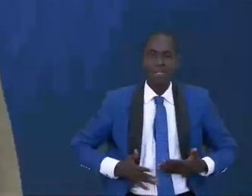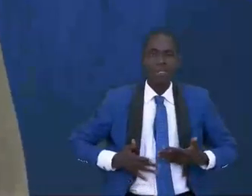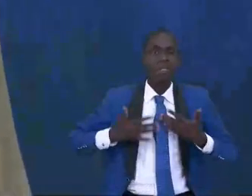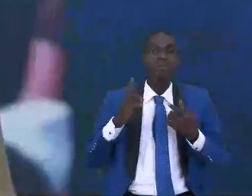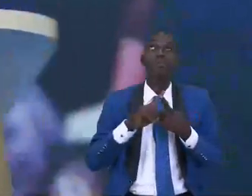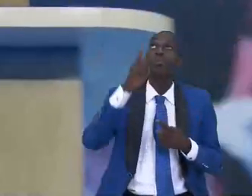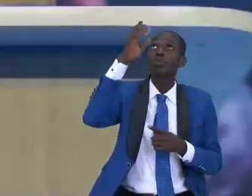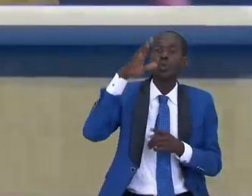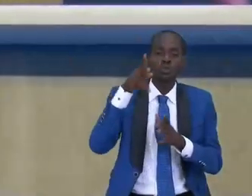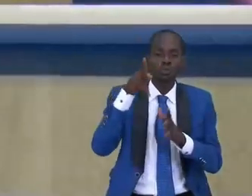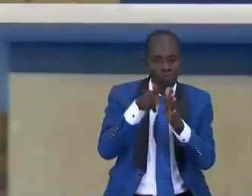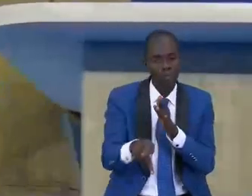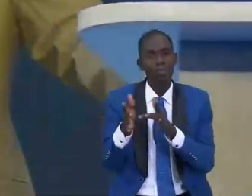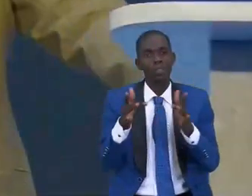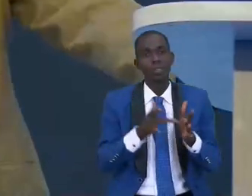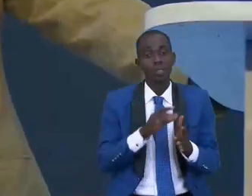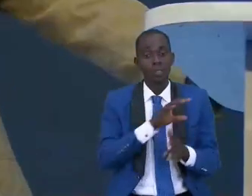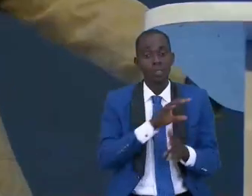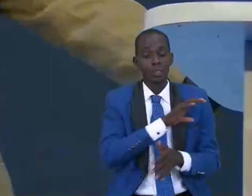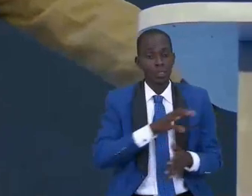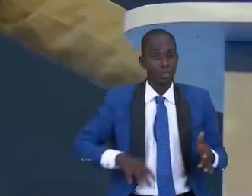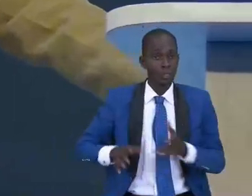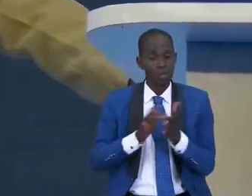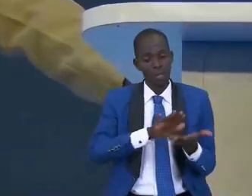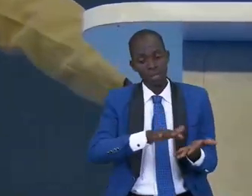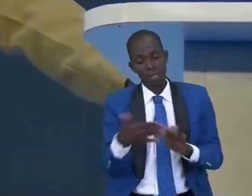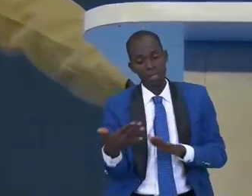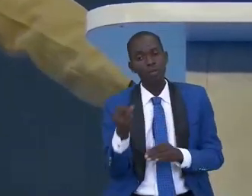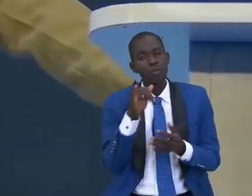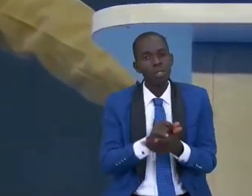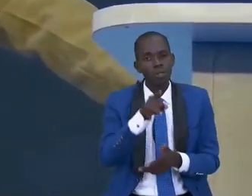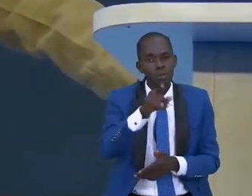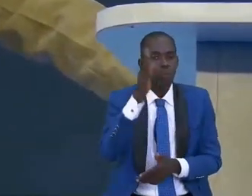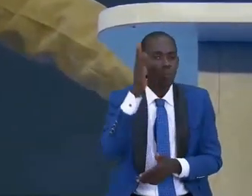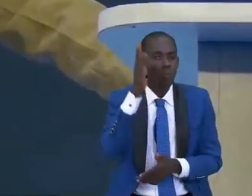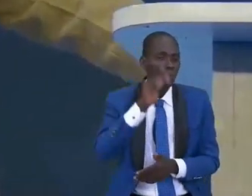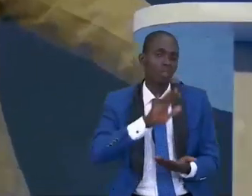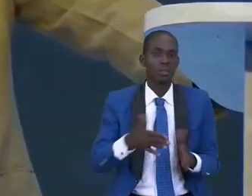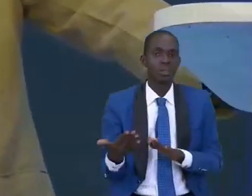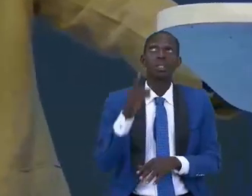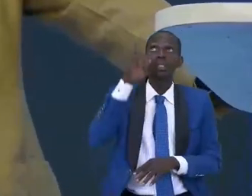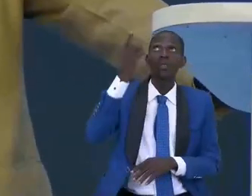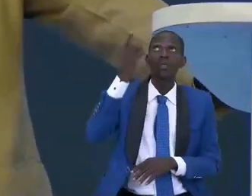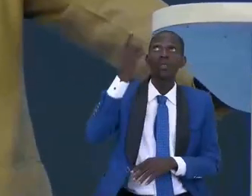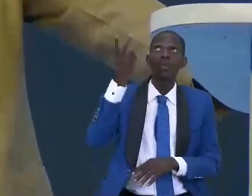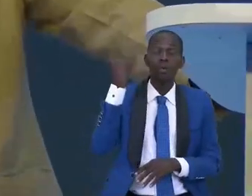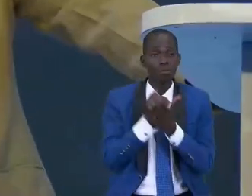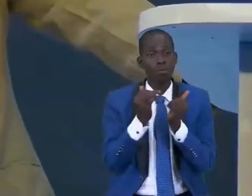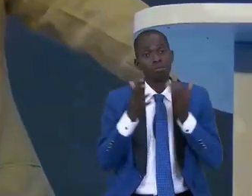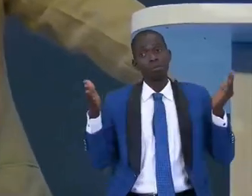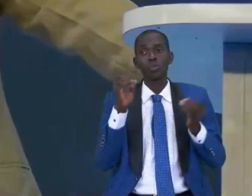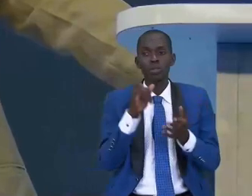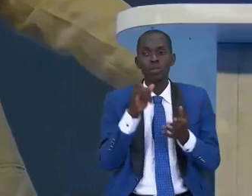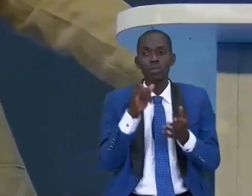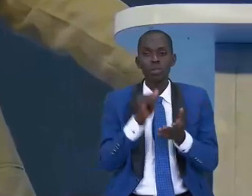nature repoussante à Dieu l'a tué. Christ est mort pour que tu ne meures pas. Il était crucifié pour que tu